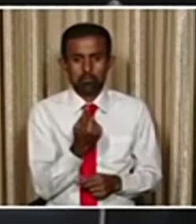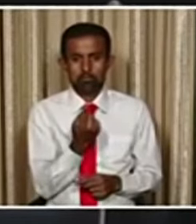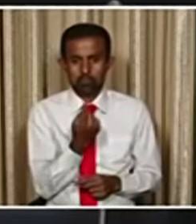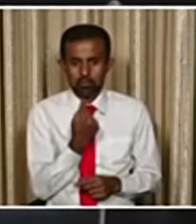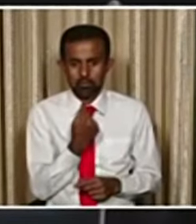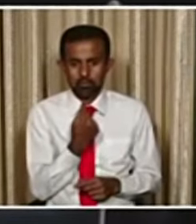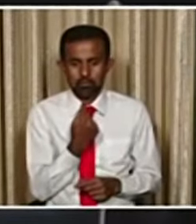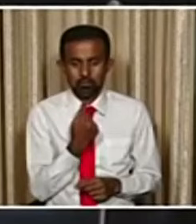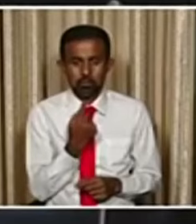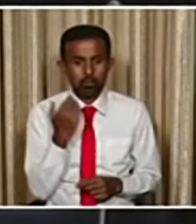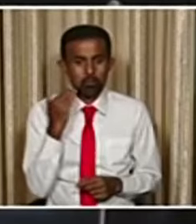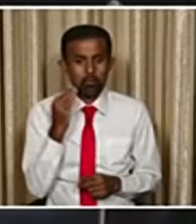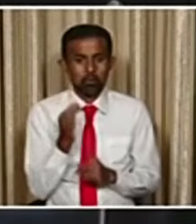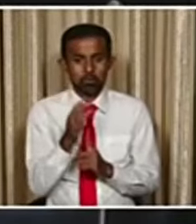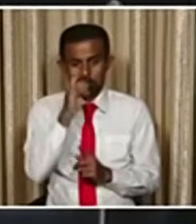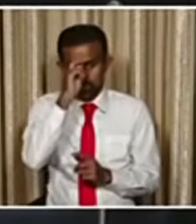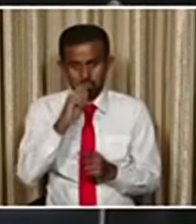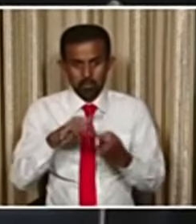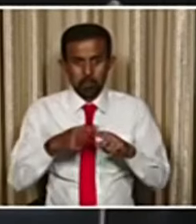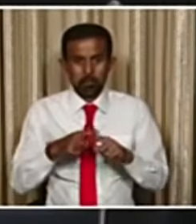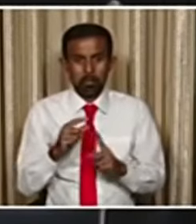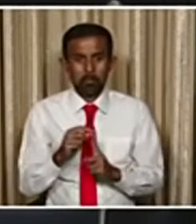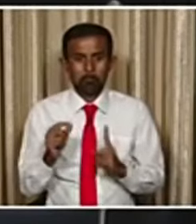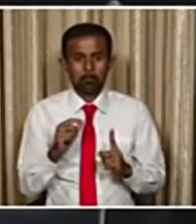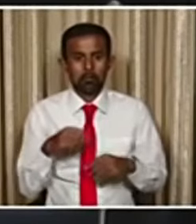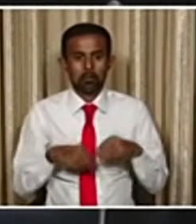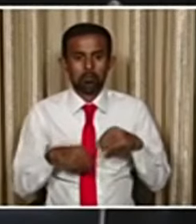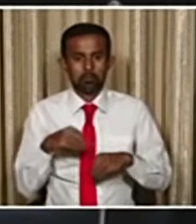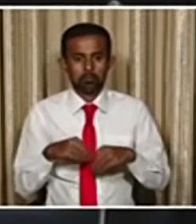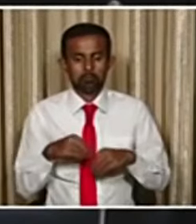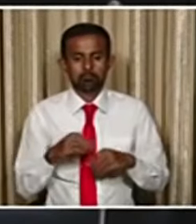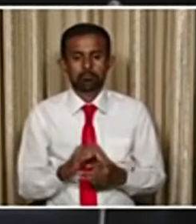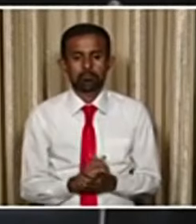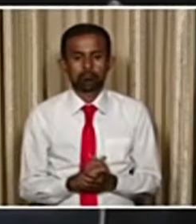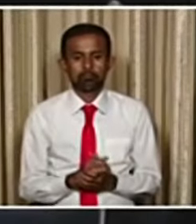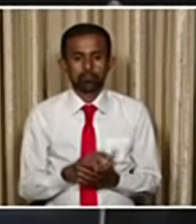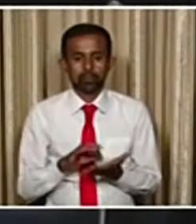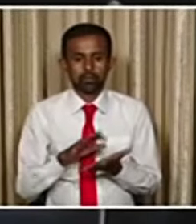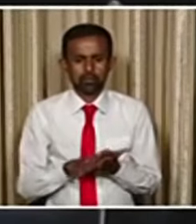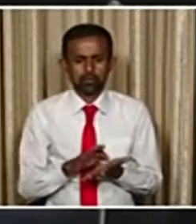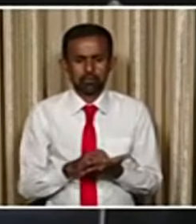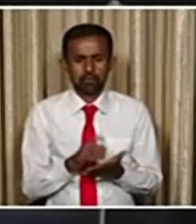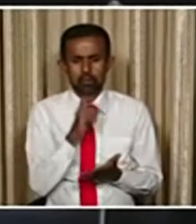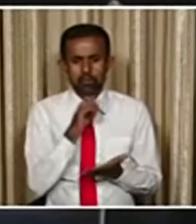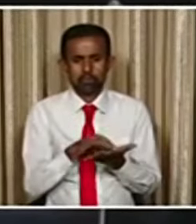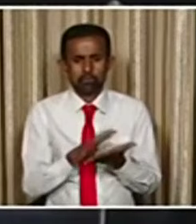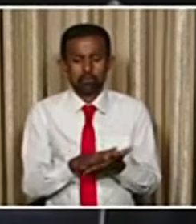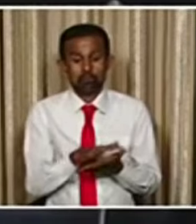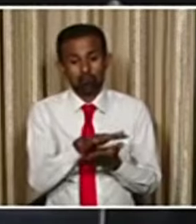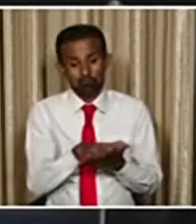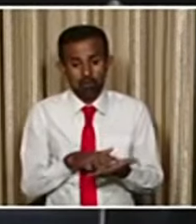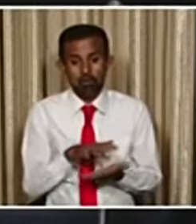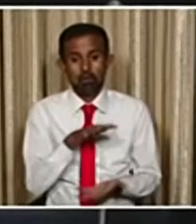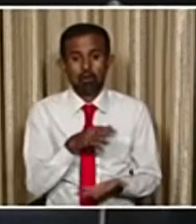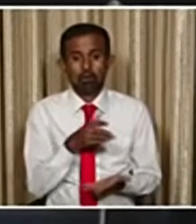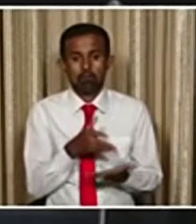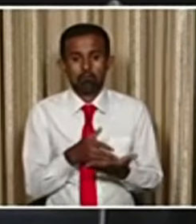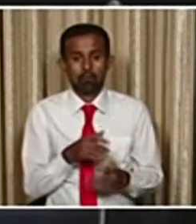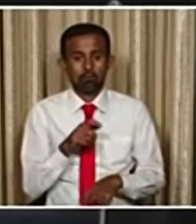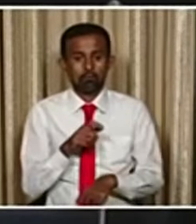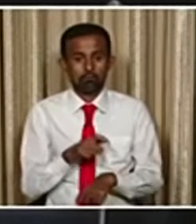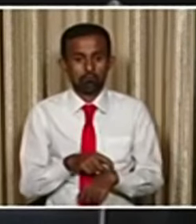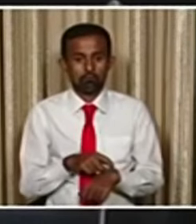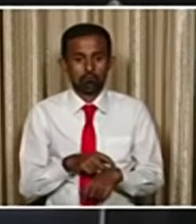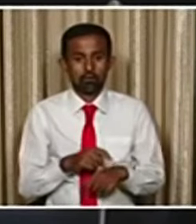ತಿಯನ್ನ ಜನಾಧಿಪತಿವರ್ಣೆಯ ಪಾರ್ಲಿಮೆಂಟ್ ಮತಿವರ್ಣೆ ಅಡು ತೀಂದು ರಾಶಿಯಕ ತೀರ್ಣೆ ಕಲ್ಲ ತಿಯನವಾ ಕಾಲೆ